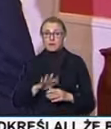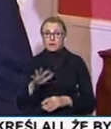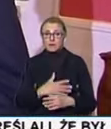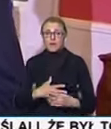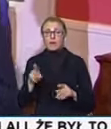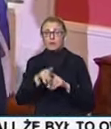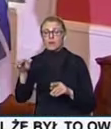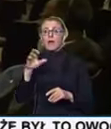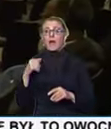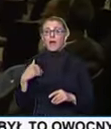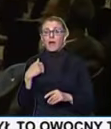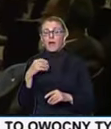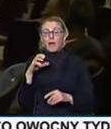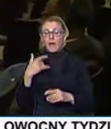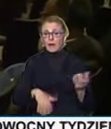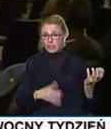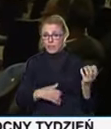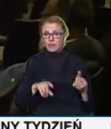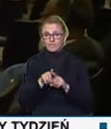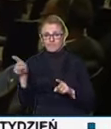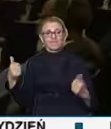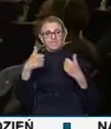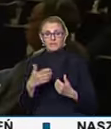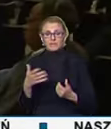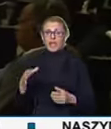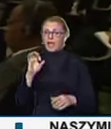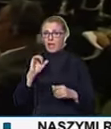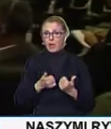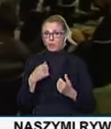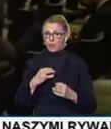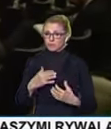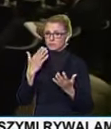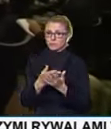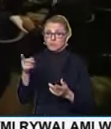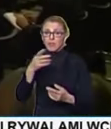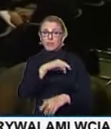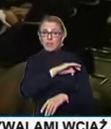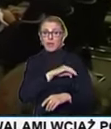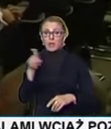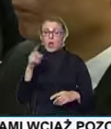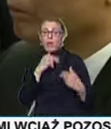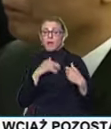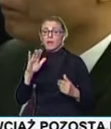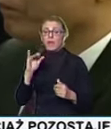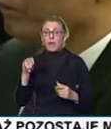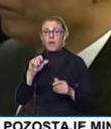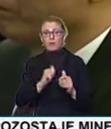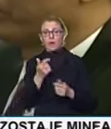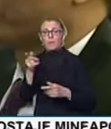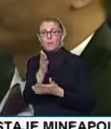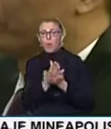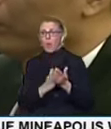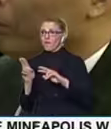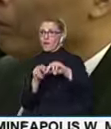Buenos Aires z Argentyny. A ponadto teraz trzeba będzie przekonać do naszej oferty oprócz delegatów z Komitetu Wykonawczego BIE przynajmniej